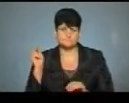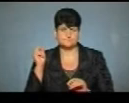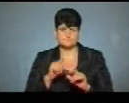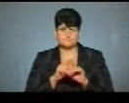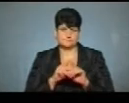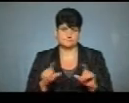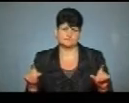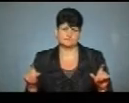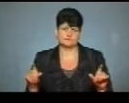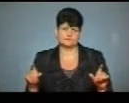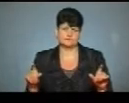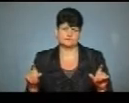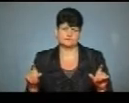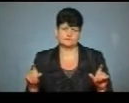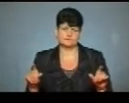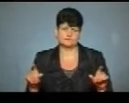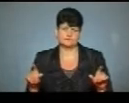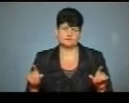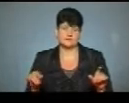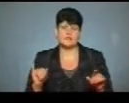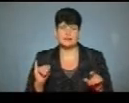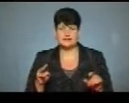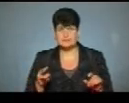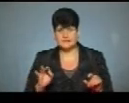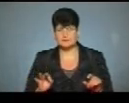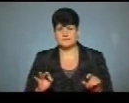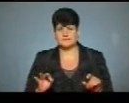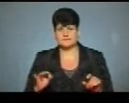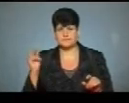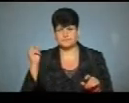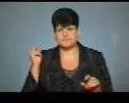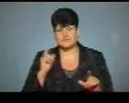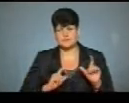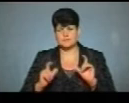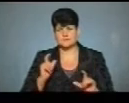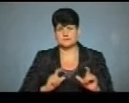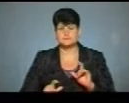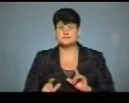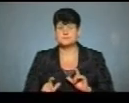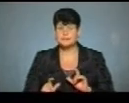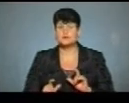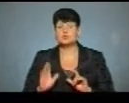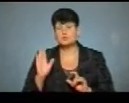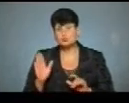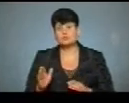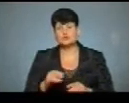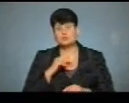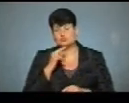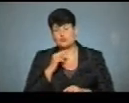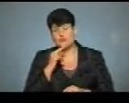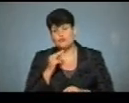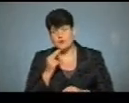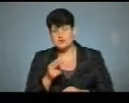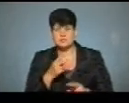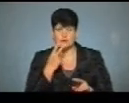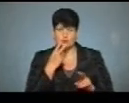дошкільних навчальних закладів, до школи та абітурієнтів до студентських лав. Тож будьте уважними та